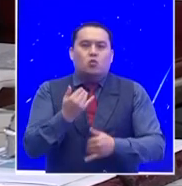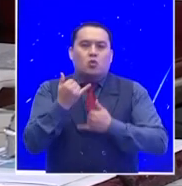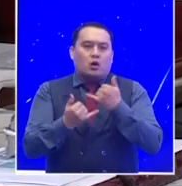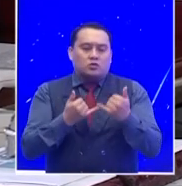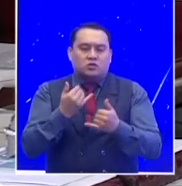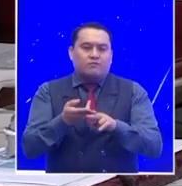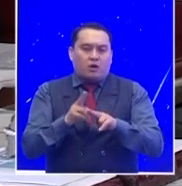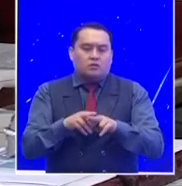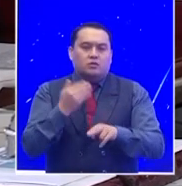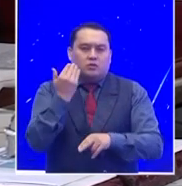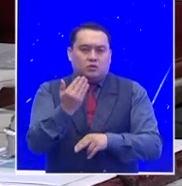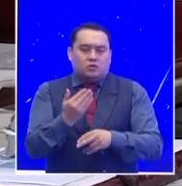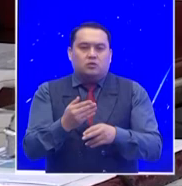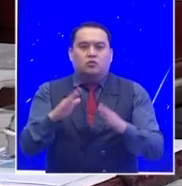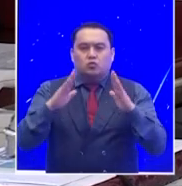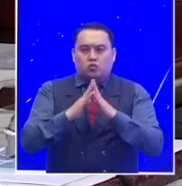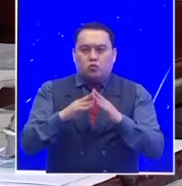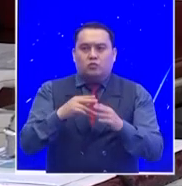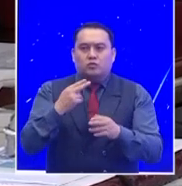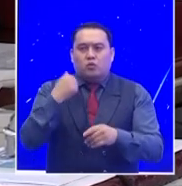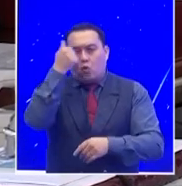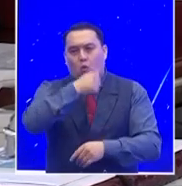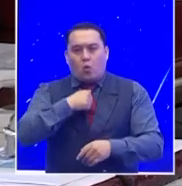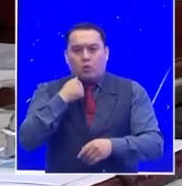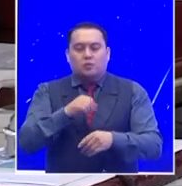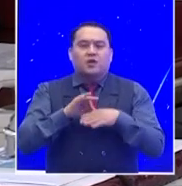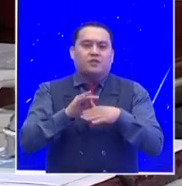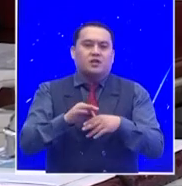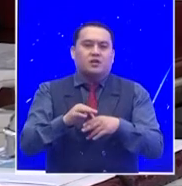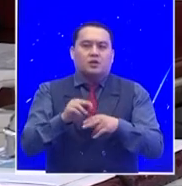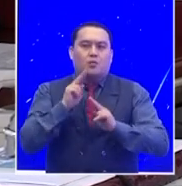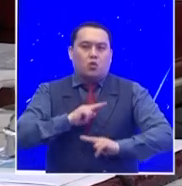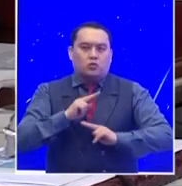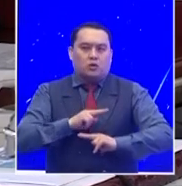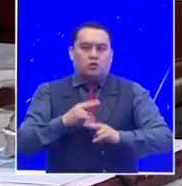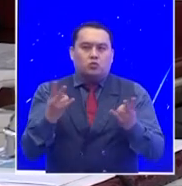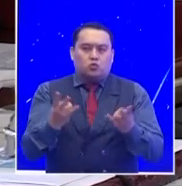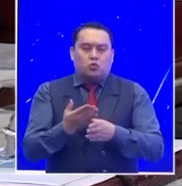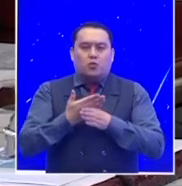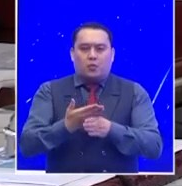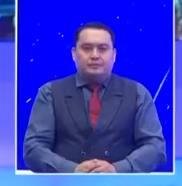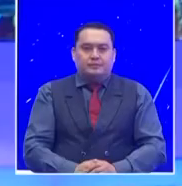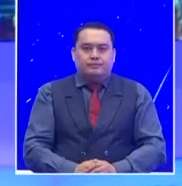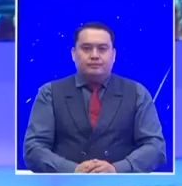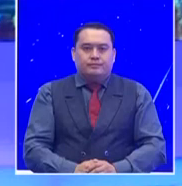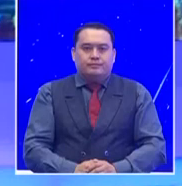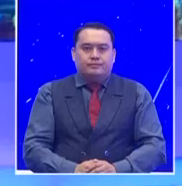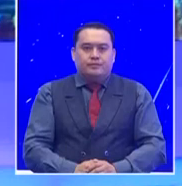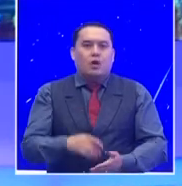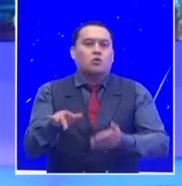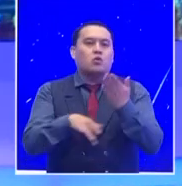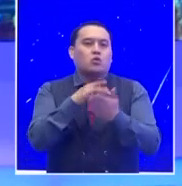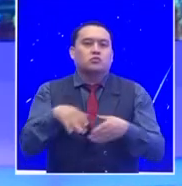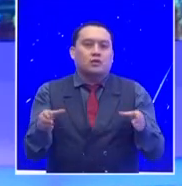и тыловиков, и целый год они что провели с ними работу. Кому надо оказать помощь там. Городской